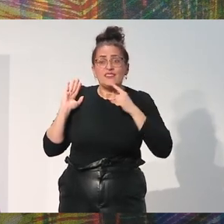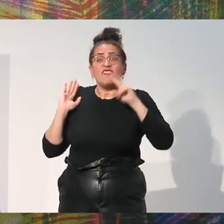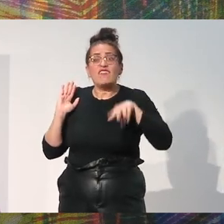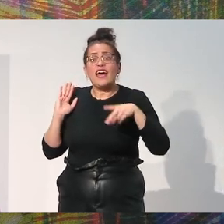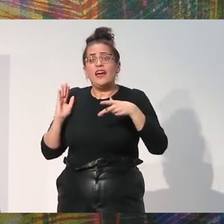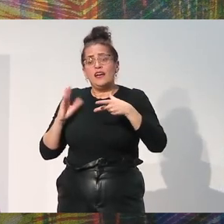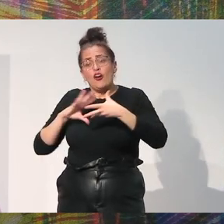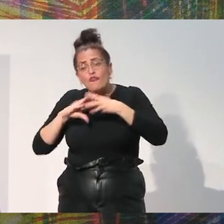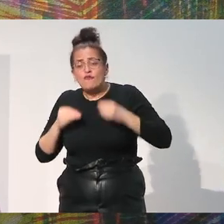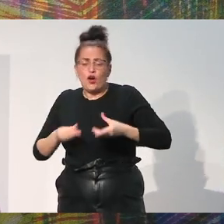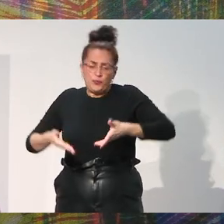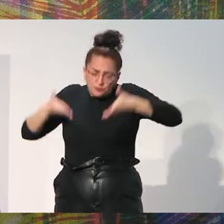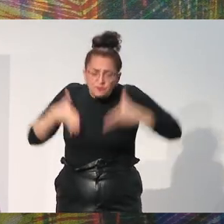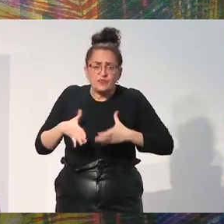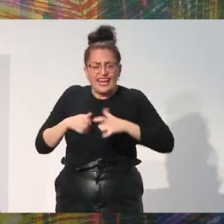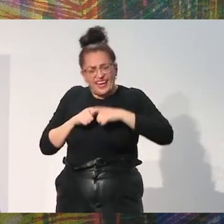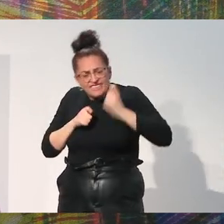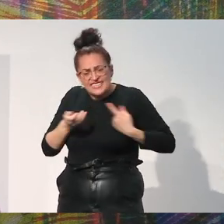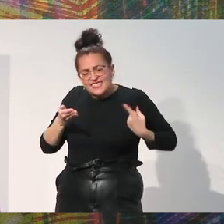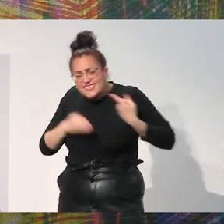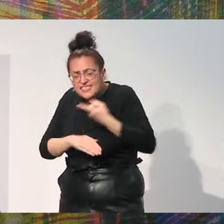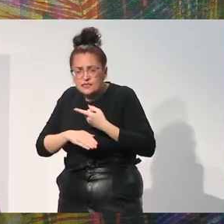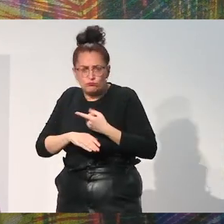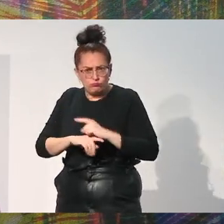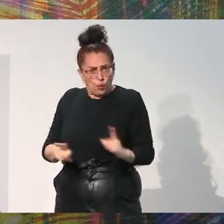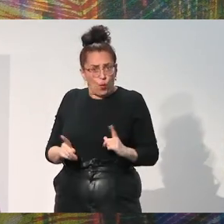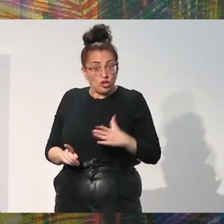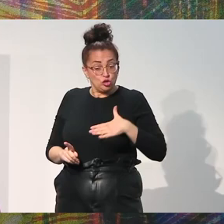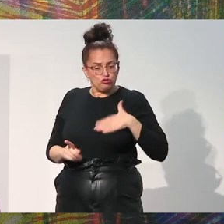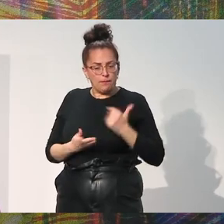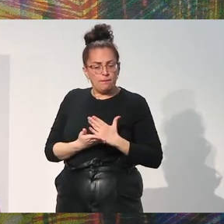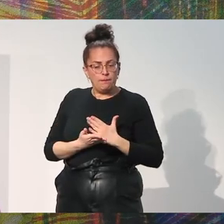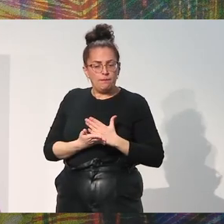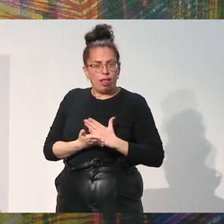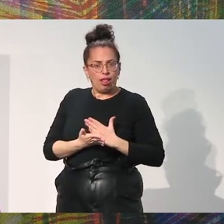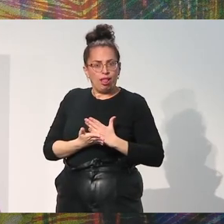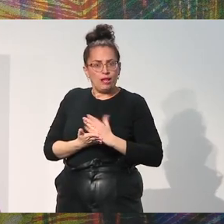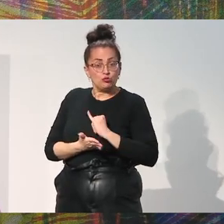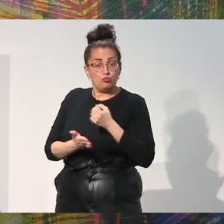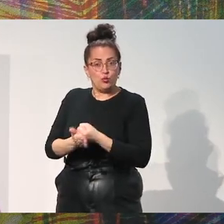le plus longtemps possible, en fait. Parce que c'était par cette indécision-là que j'arrivais à écrire ce que je voulais écrire.